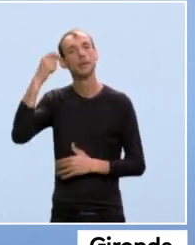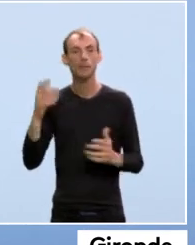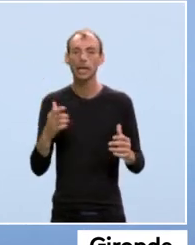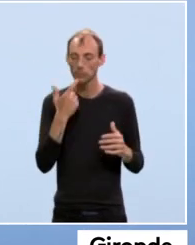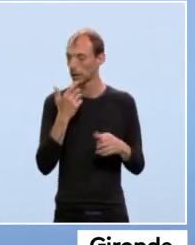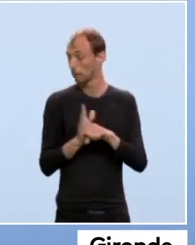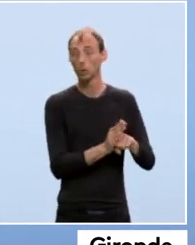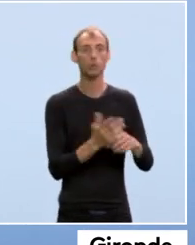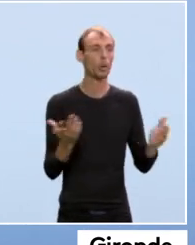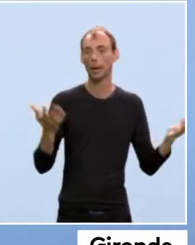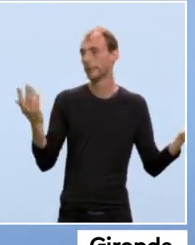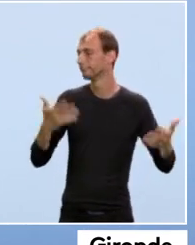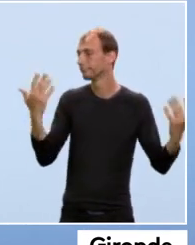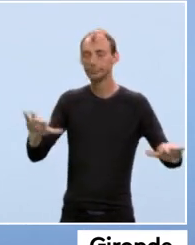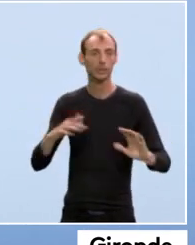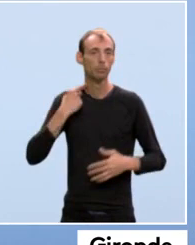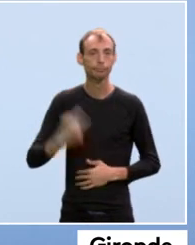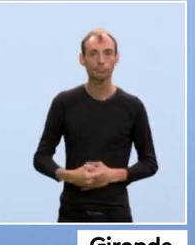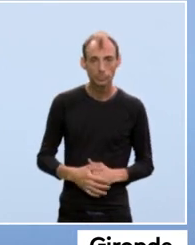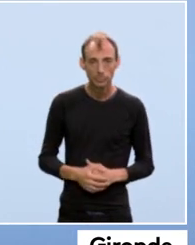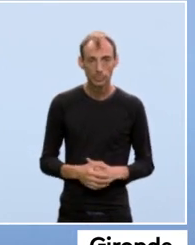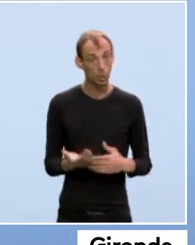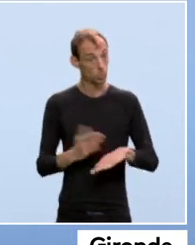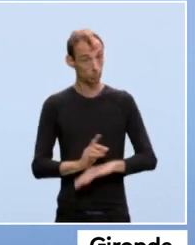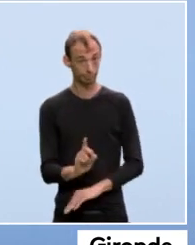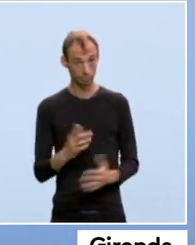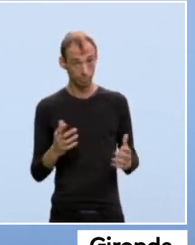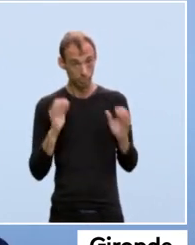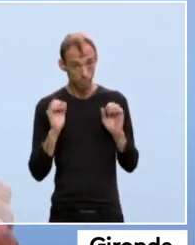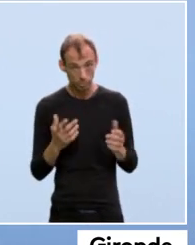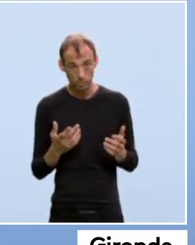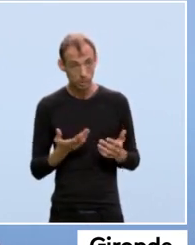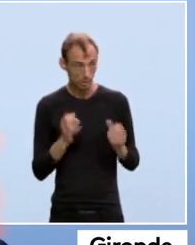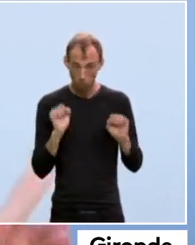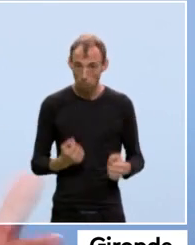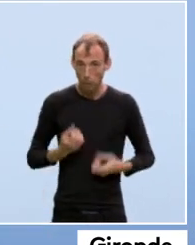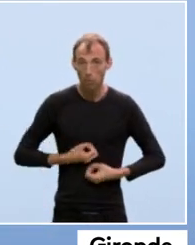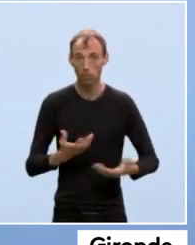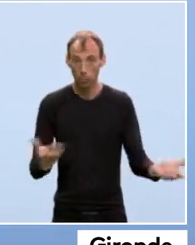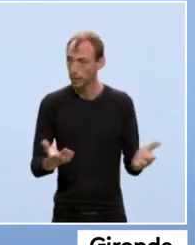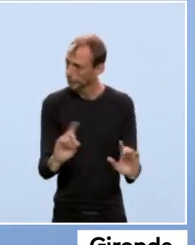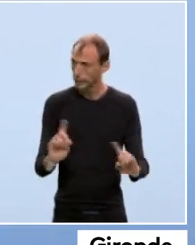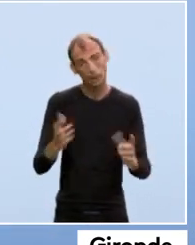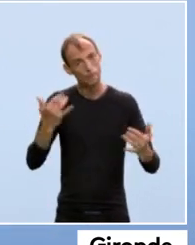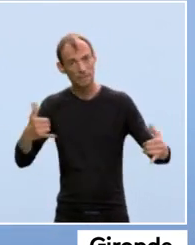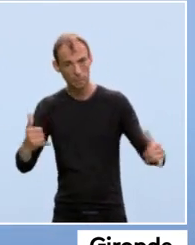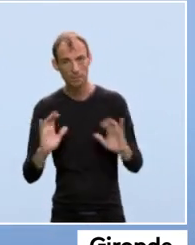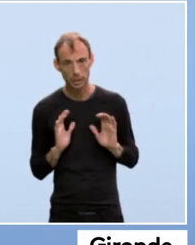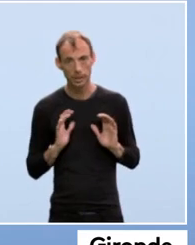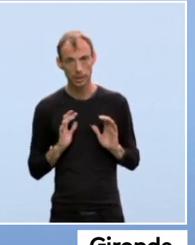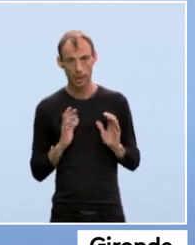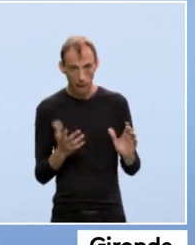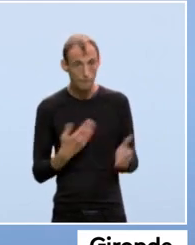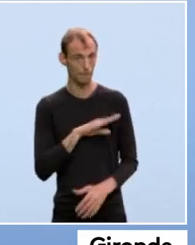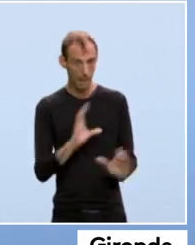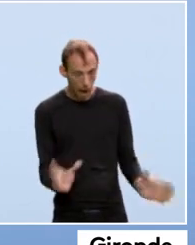proposons c'est finalement un antidote contre la fatalité non ce n'est pas joué et cette union elle permet en effet d'entrevoir des perspectives